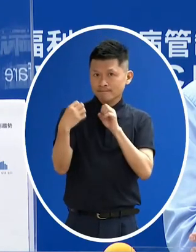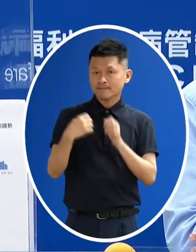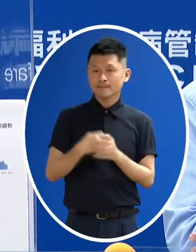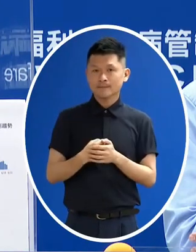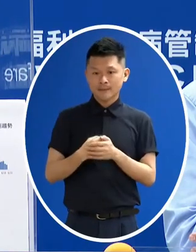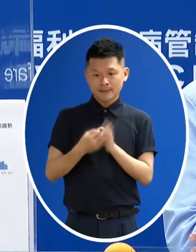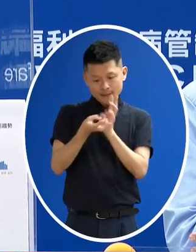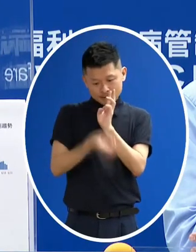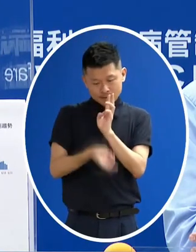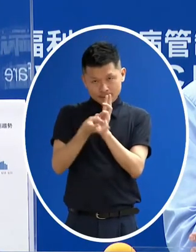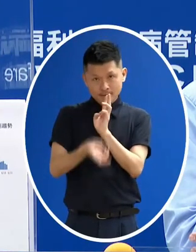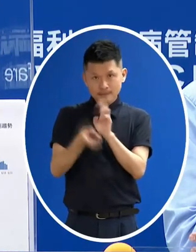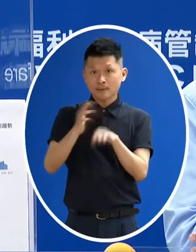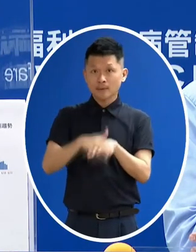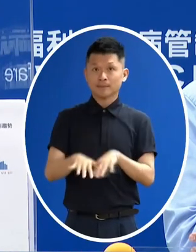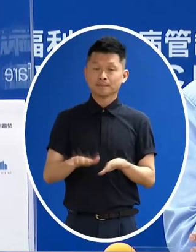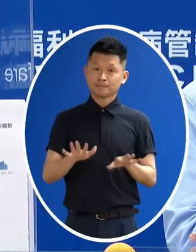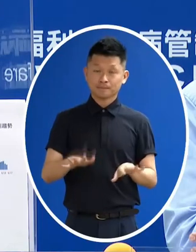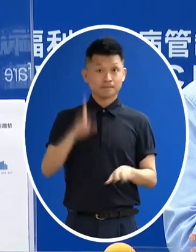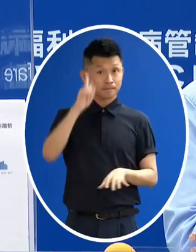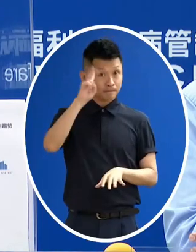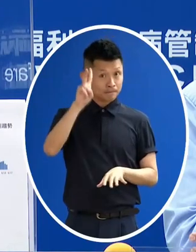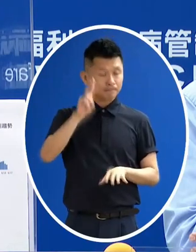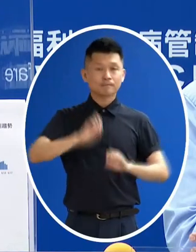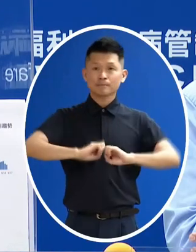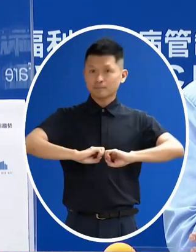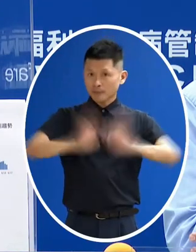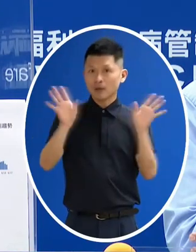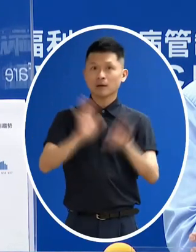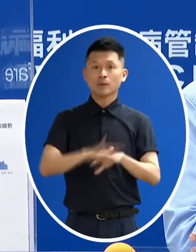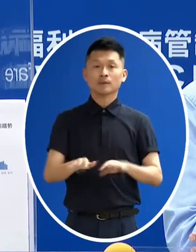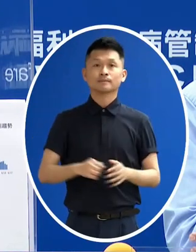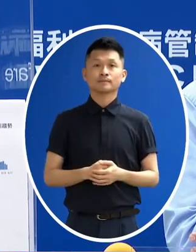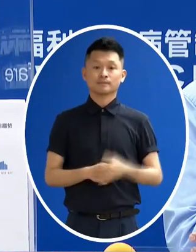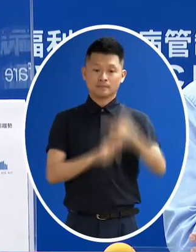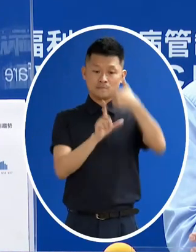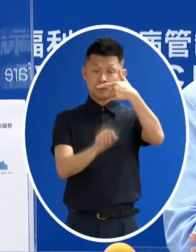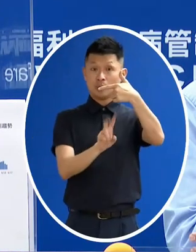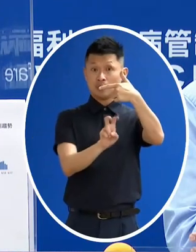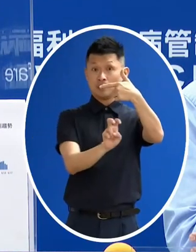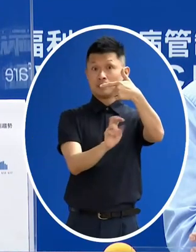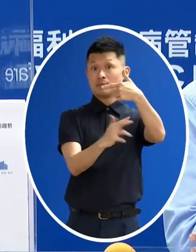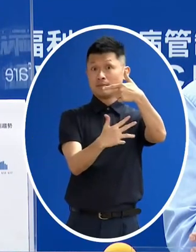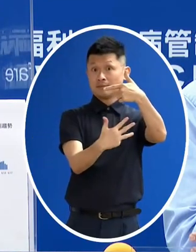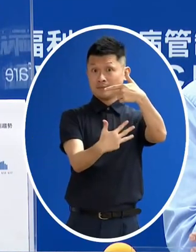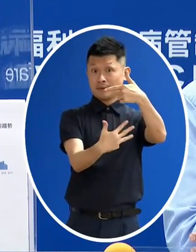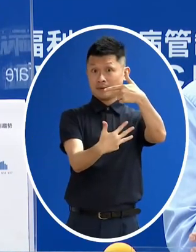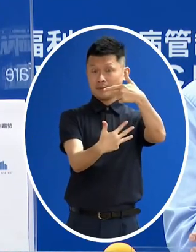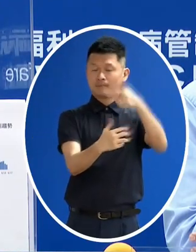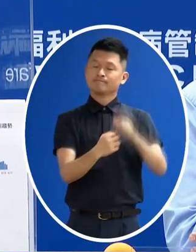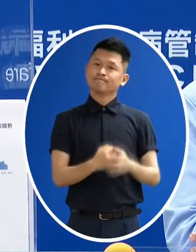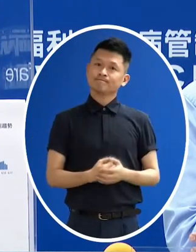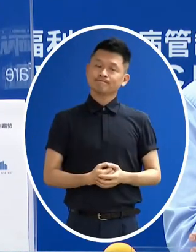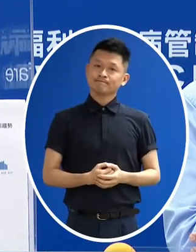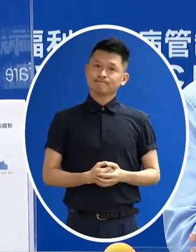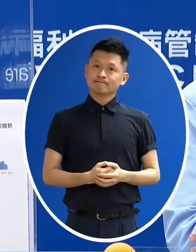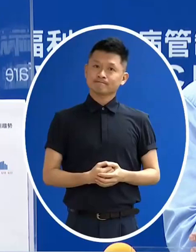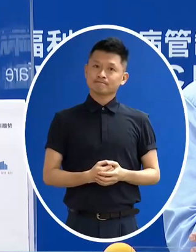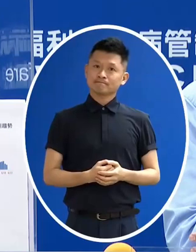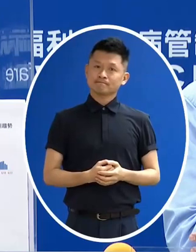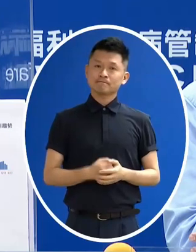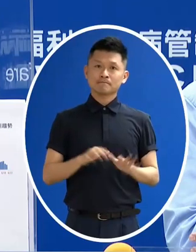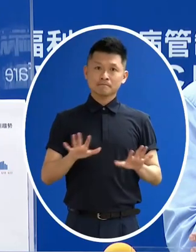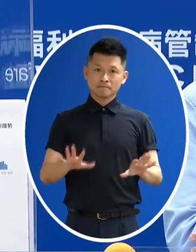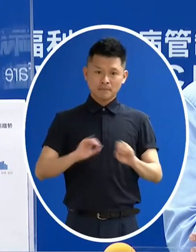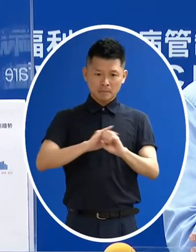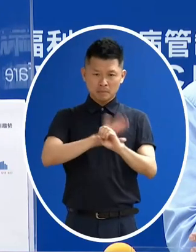细节，那这两天就会公布。那在6月28号，现在当然大家看到疫情确